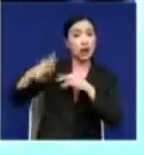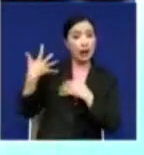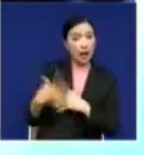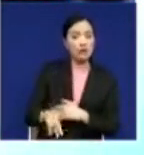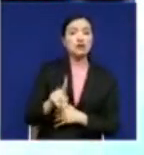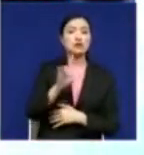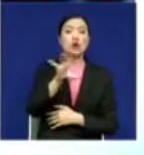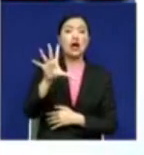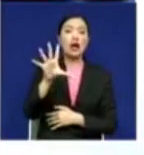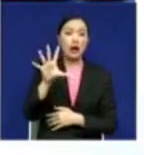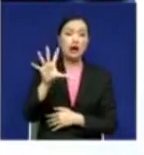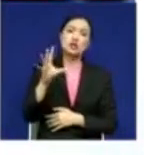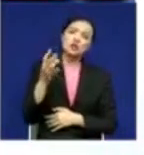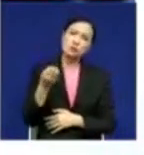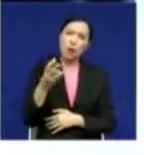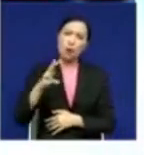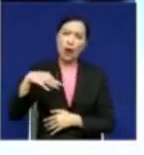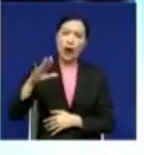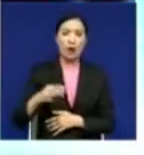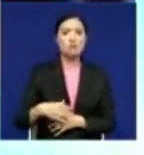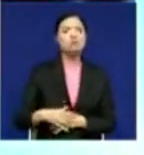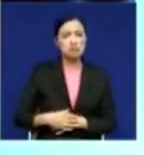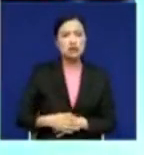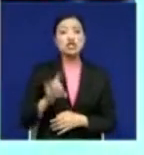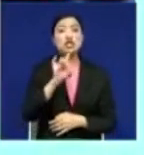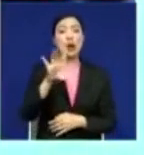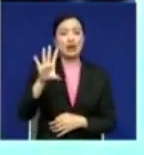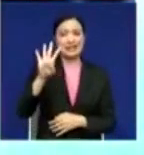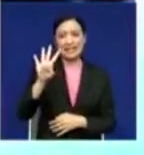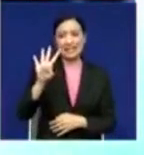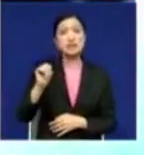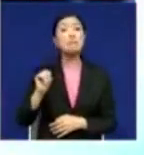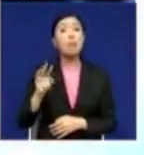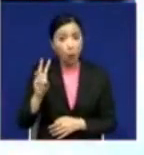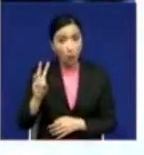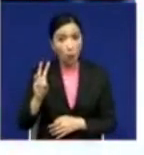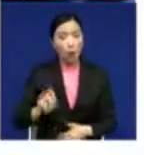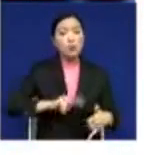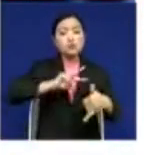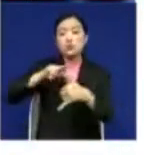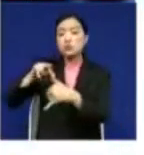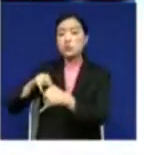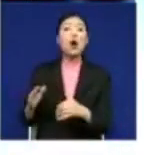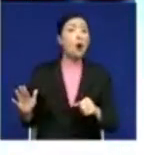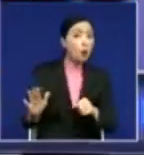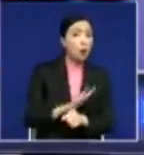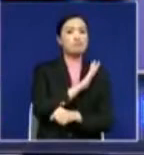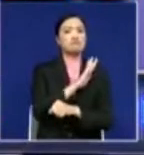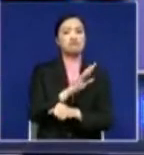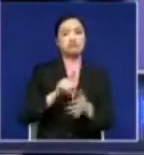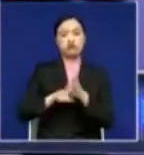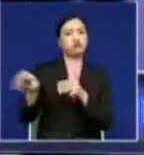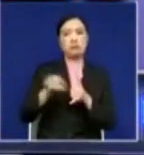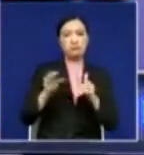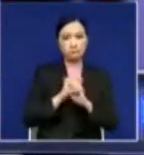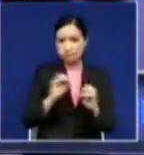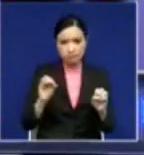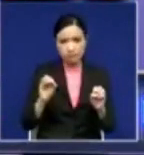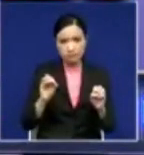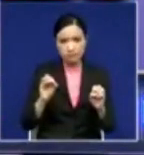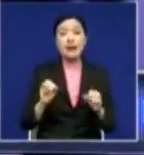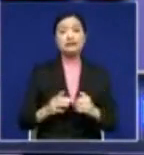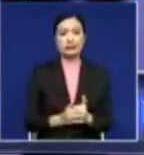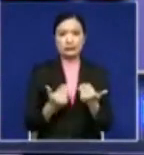ป็นกลุ่มที่เสี่ยงสูง10คนและเสี่ยงต่ำ146คนทั้งหมดก็ไม่พบเชื้อเช่นเดียวกันนะครับซึ่งอันนี้เนี่ยทางหน่วยง